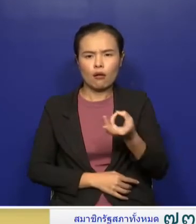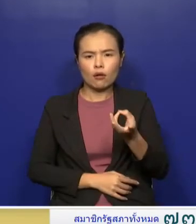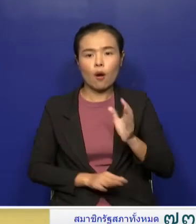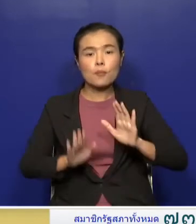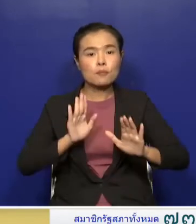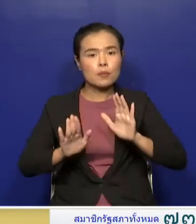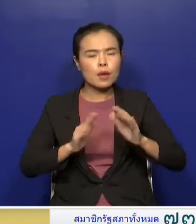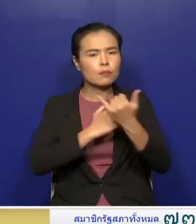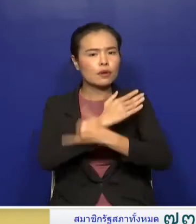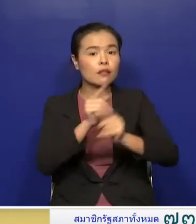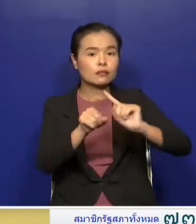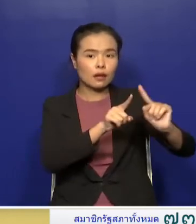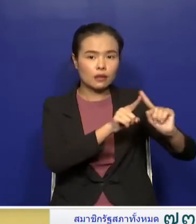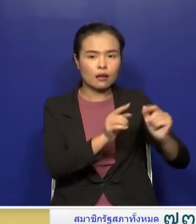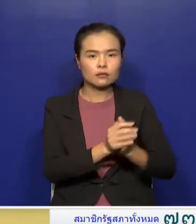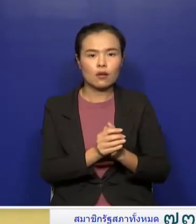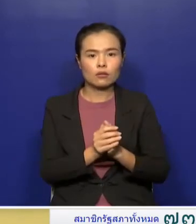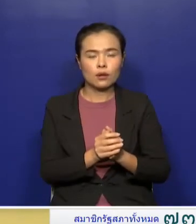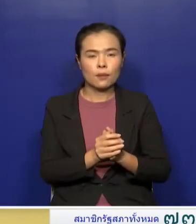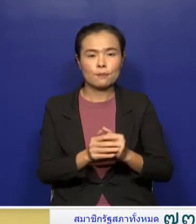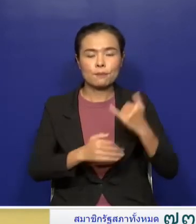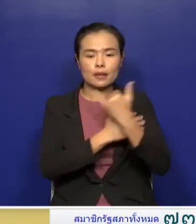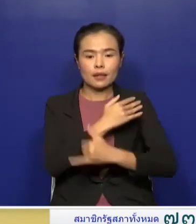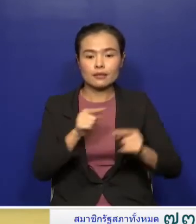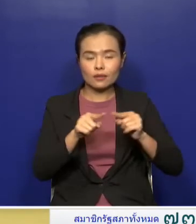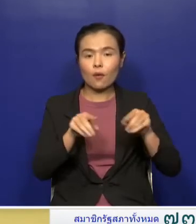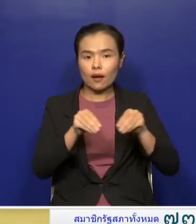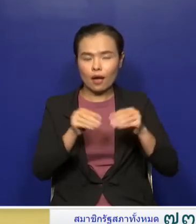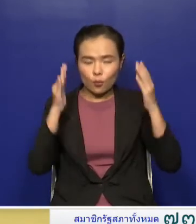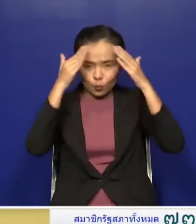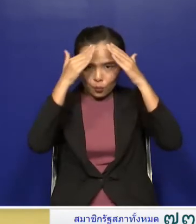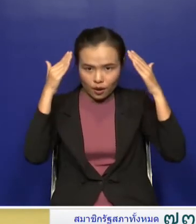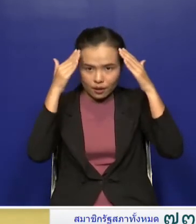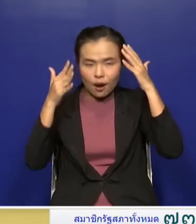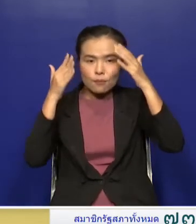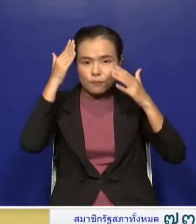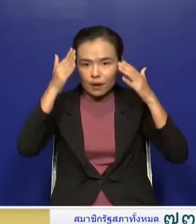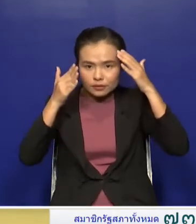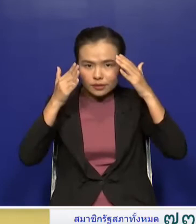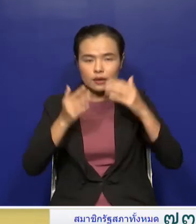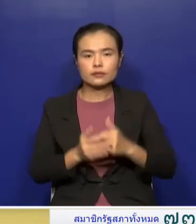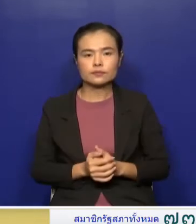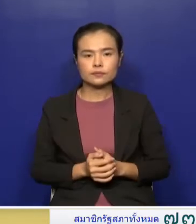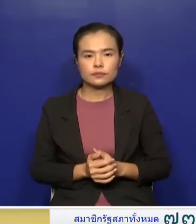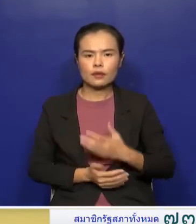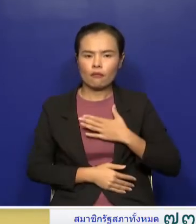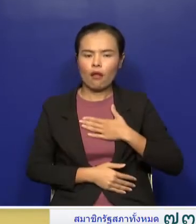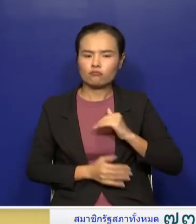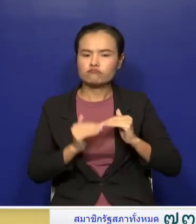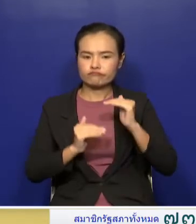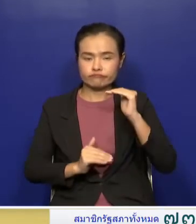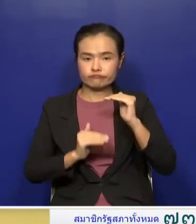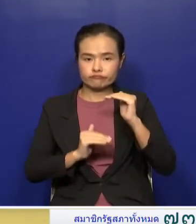กับหนาระเทศโยพอประเทศเพื่อนบ้าน เช่นเวีดนามรือ มลิเซียรเป็ต้นก็ทำใหเราเสยเปรบ เพรฉ